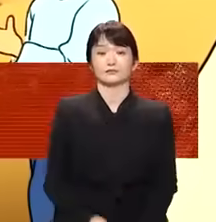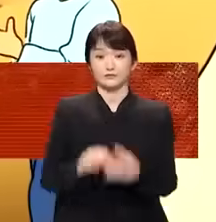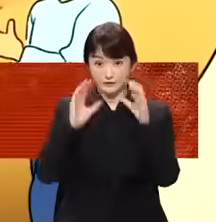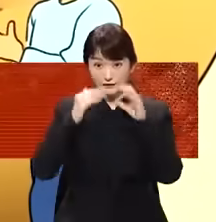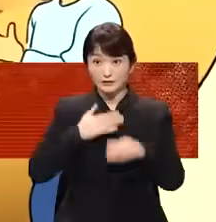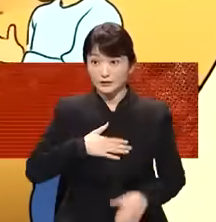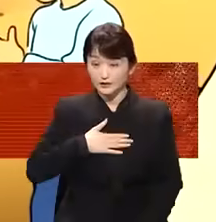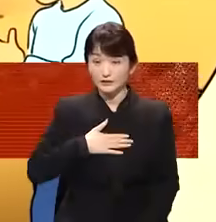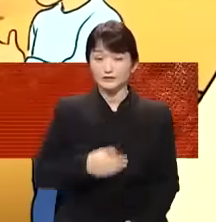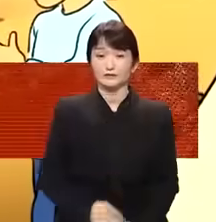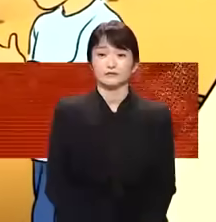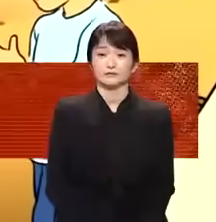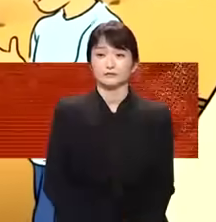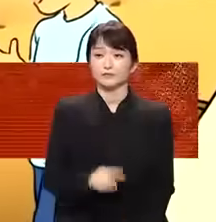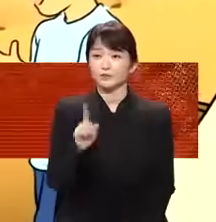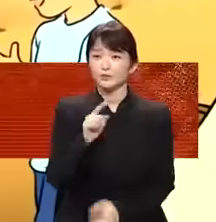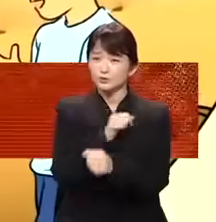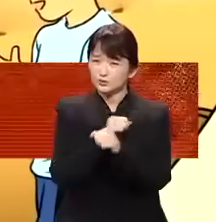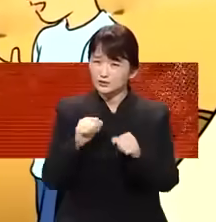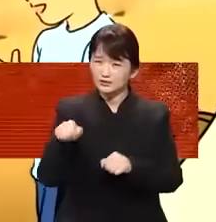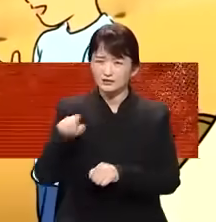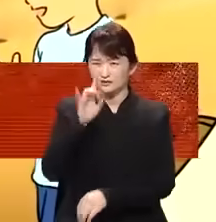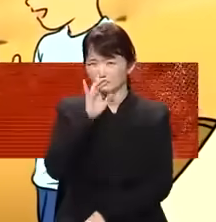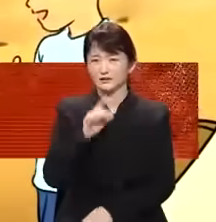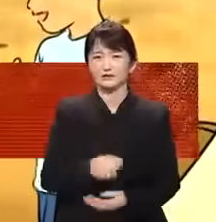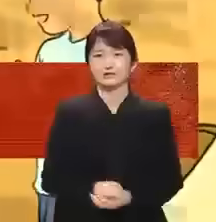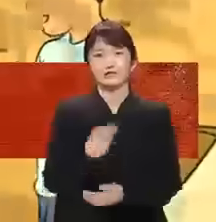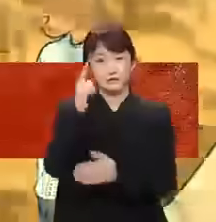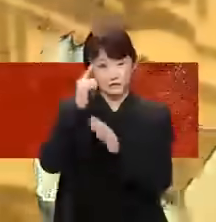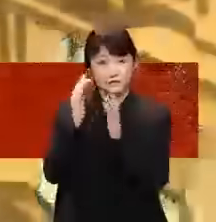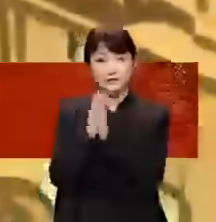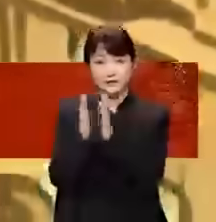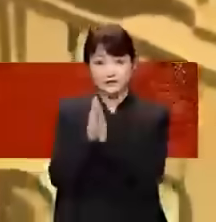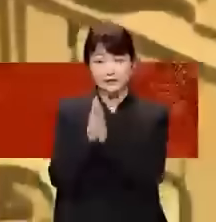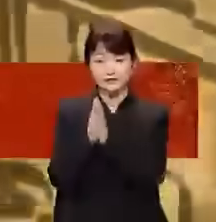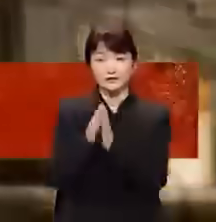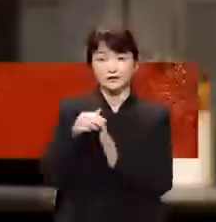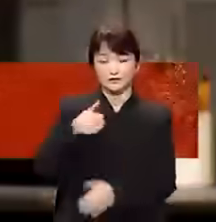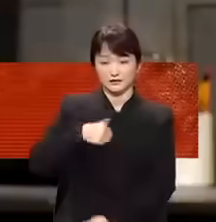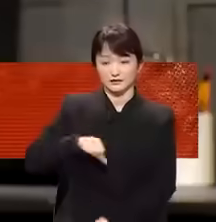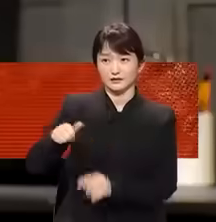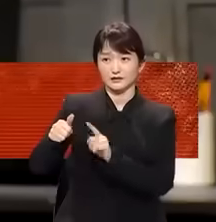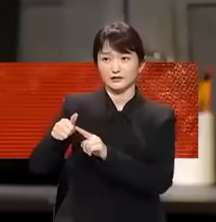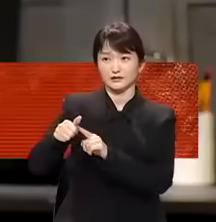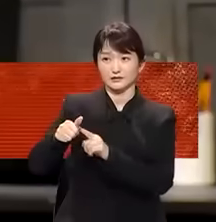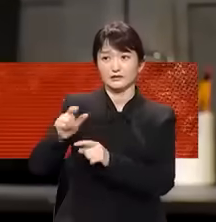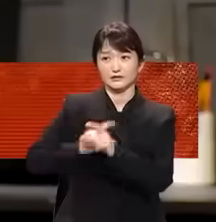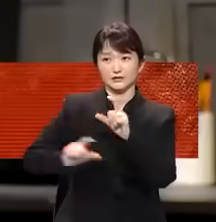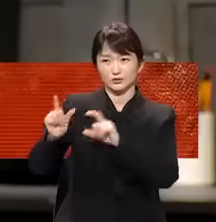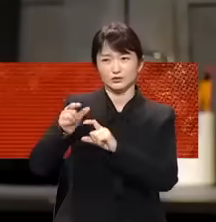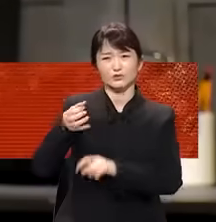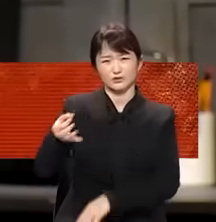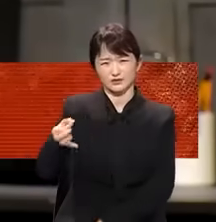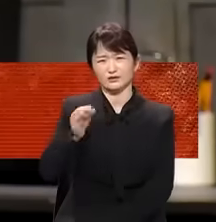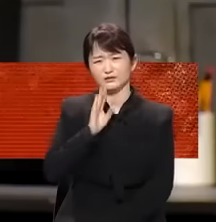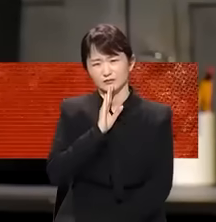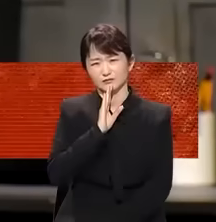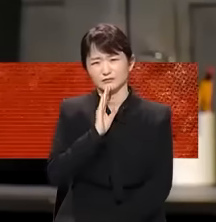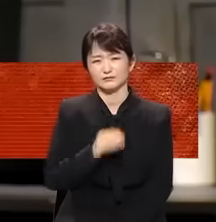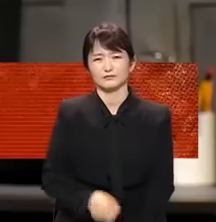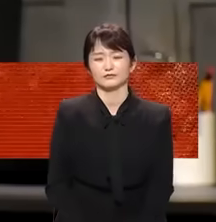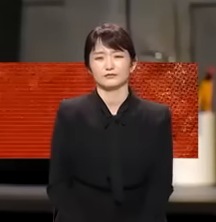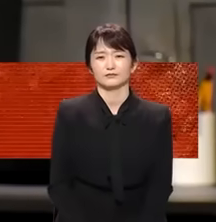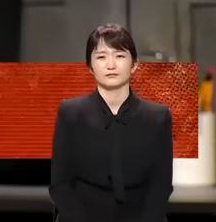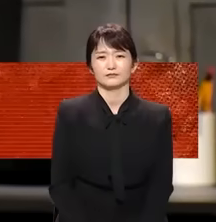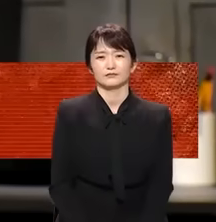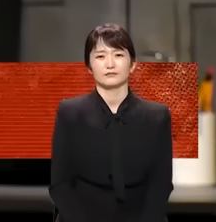됩니다 어떤 건 용소가 되지만 이건 안 돼요 알아서 어 우리 지훈이 있기 때문에 나는 좀 더 낼게 하는게 맞아요 그러니까 말할